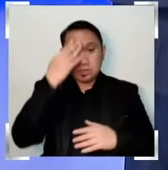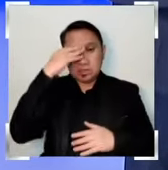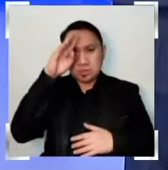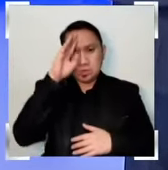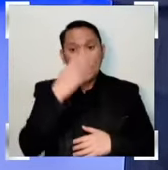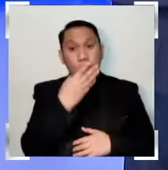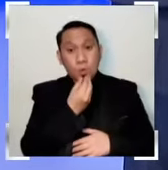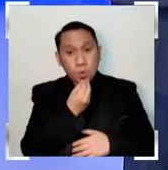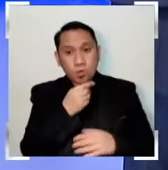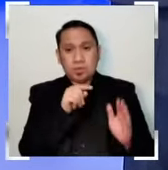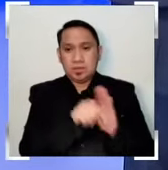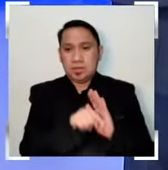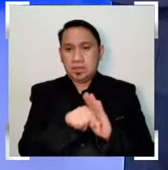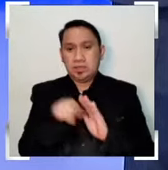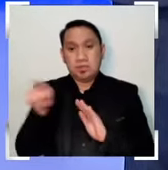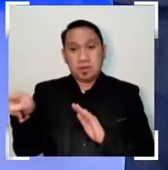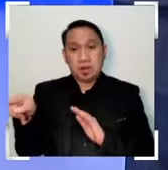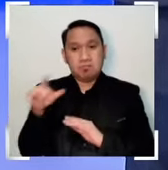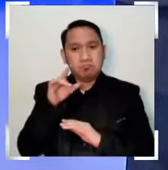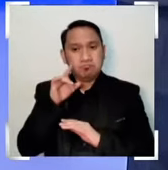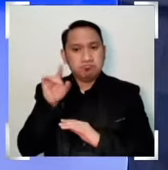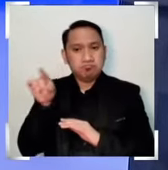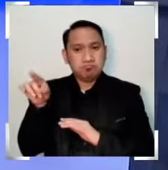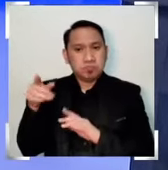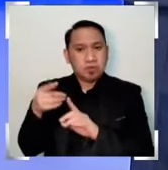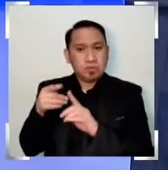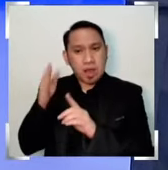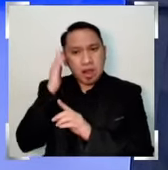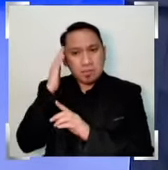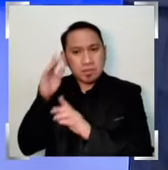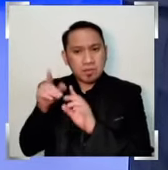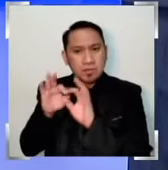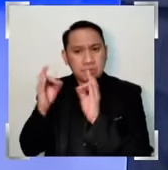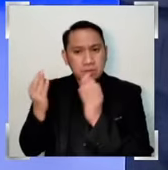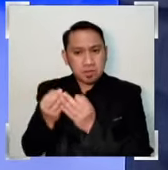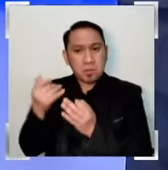ng biktima na nakuhanan pa ng CCTV.